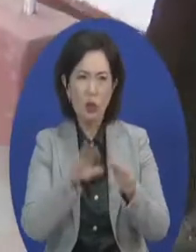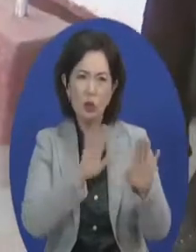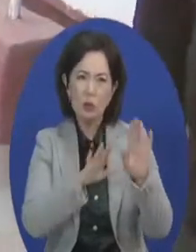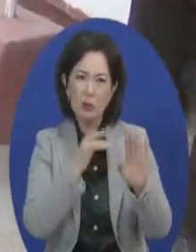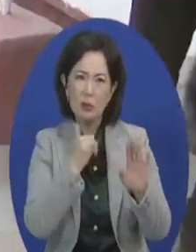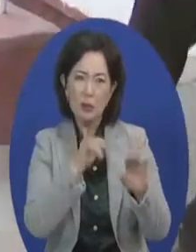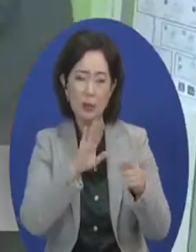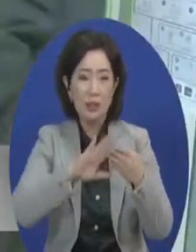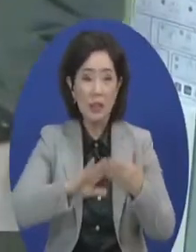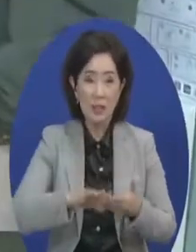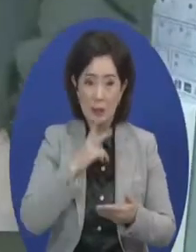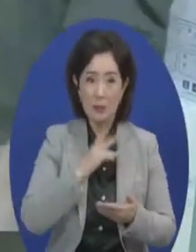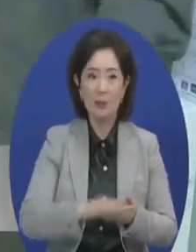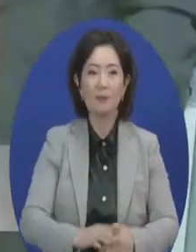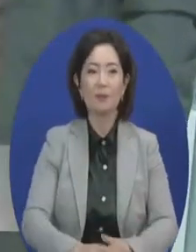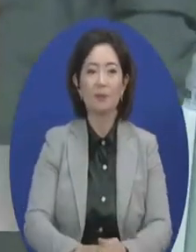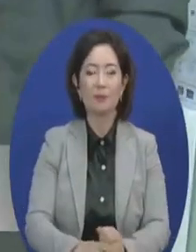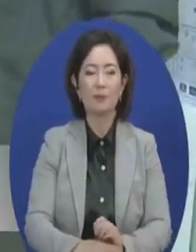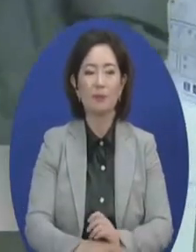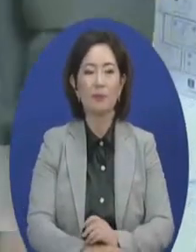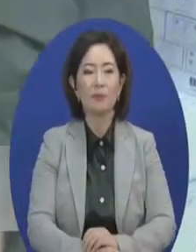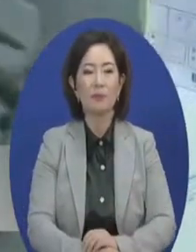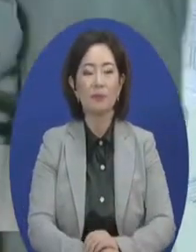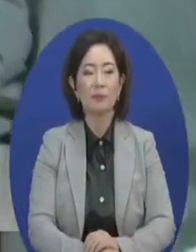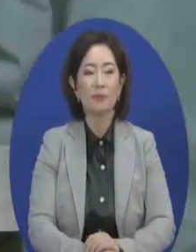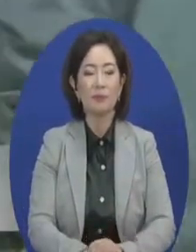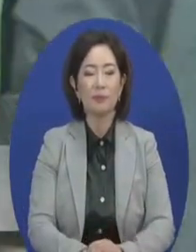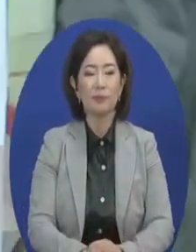ажлын нөхцөл байдлаа танилцлаа.